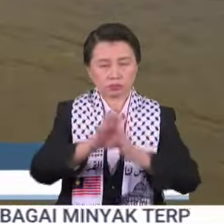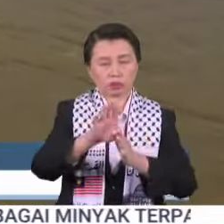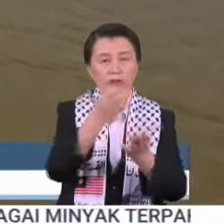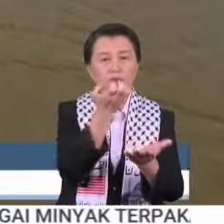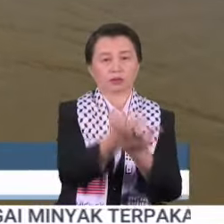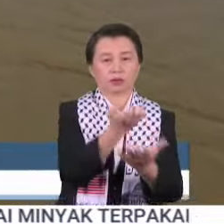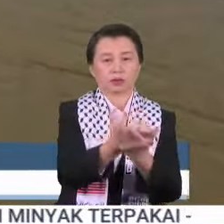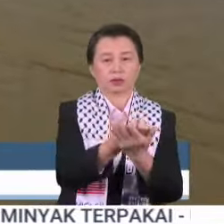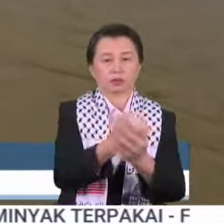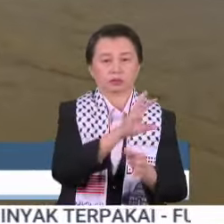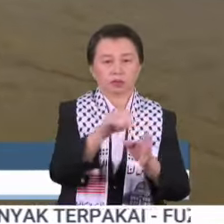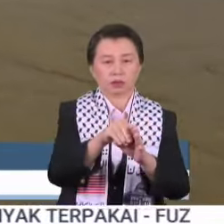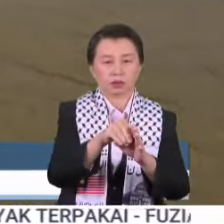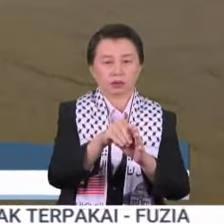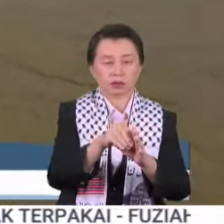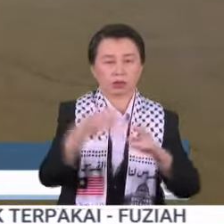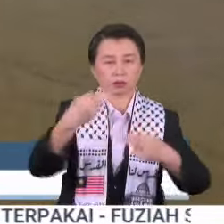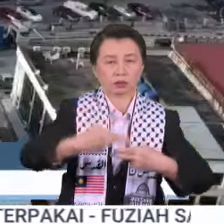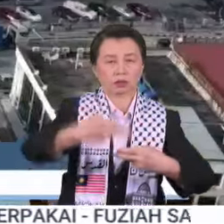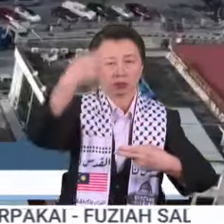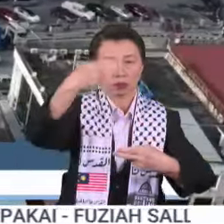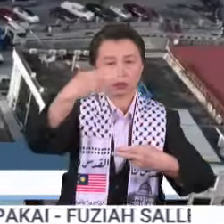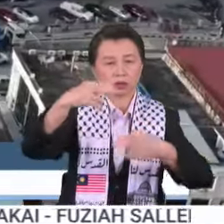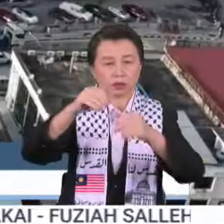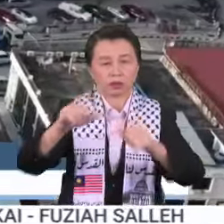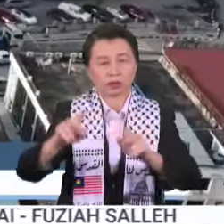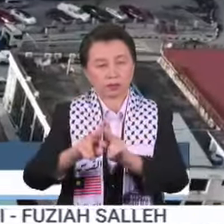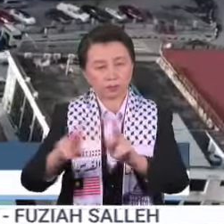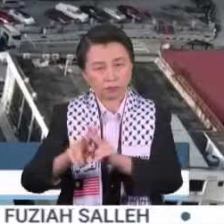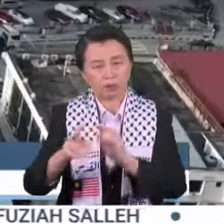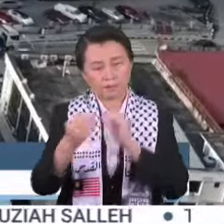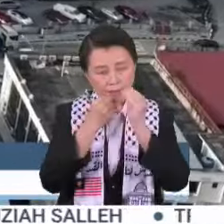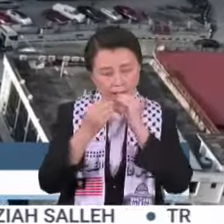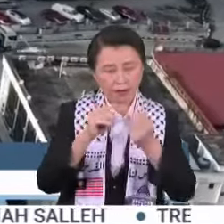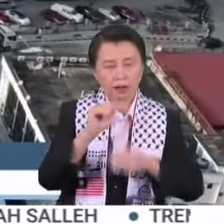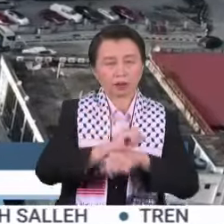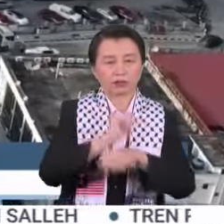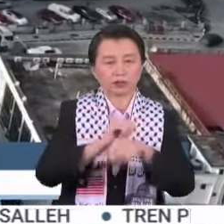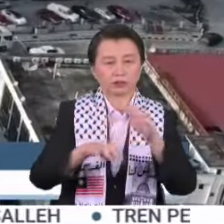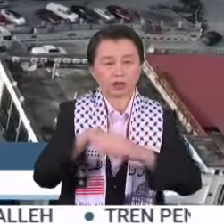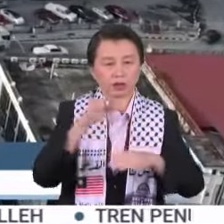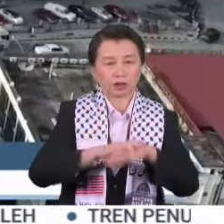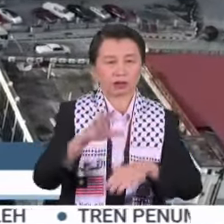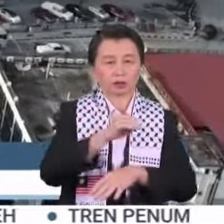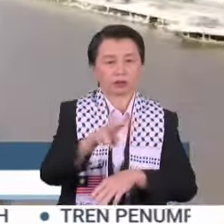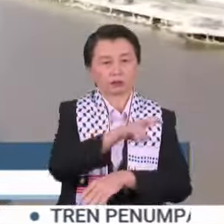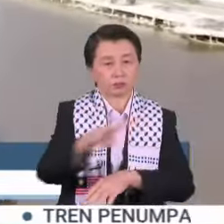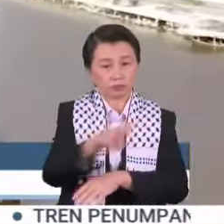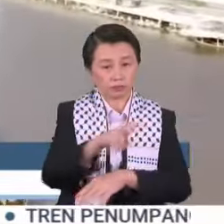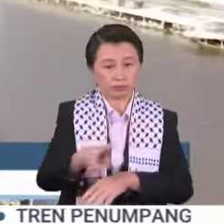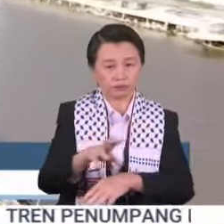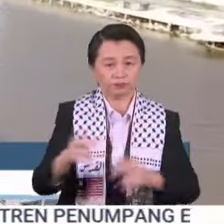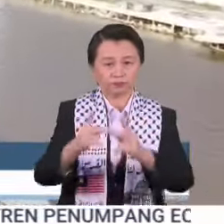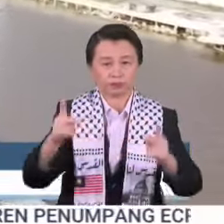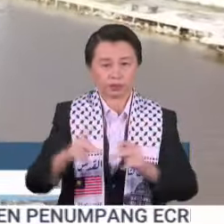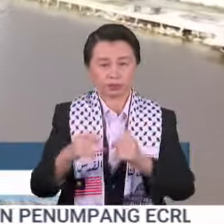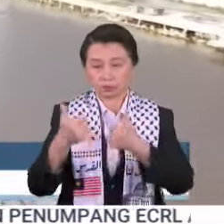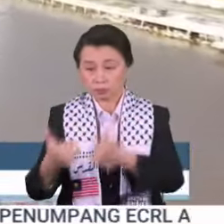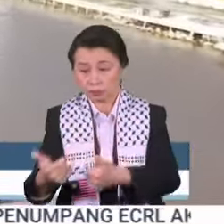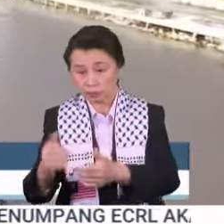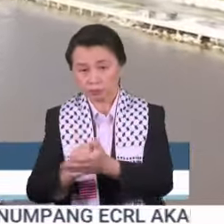ekonomi meliputi sektor perhotelan, inap desa, makanan, kraftangan dan pengangkutan. Bahkan kawasan menarik